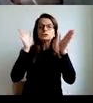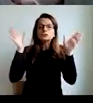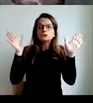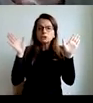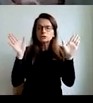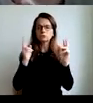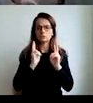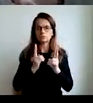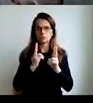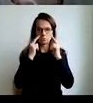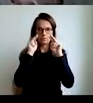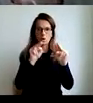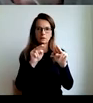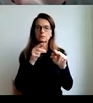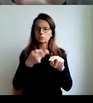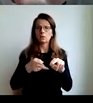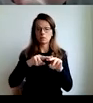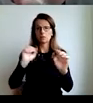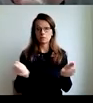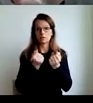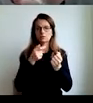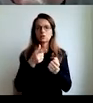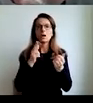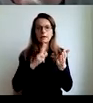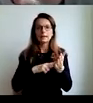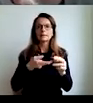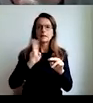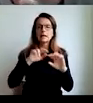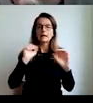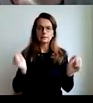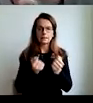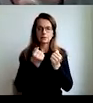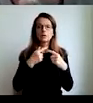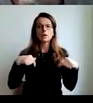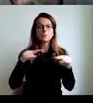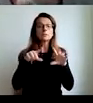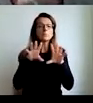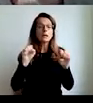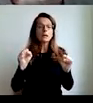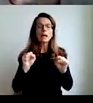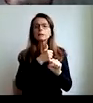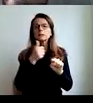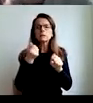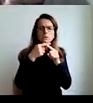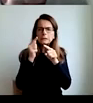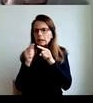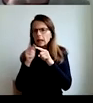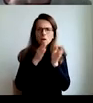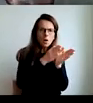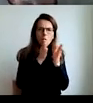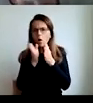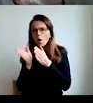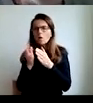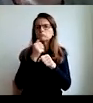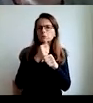najtežji, zanima je dejansko najtežji. Mislim, da smo parčalno specializamo in potem vzalje.